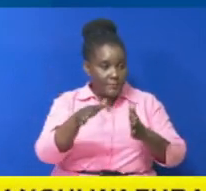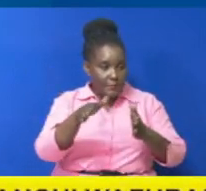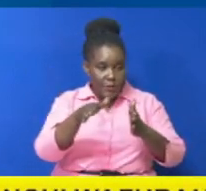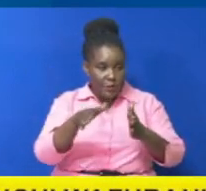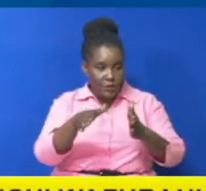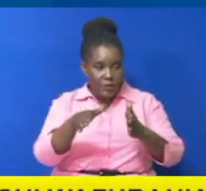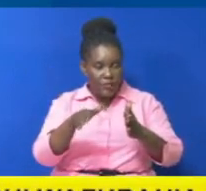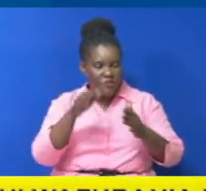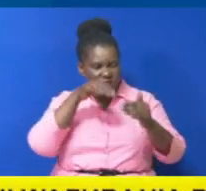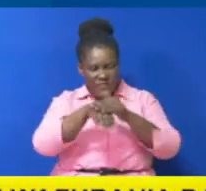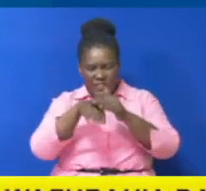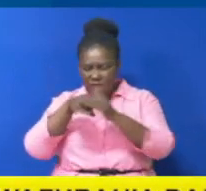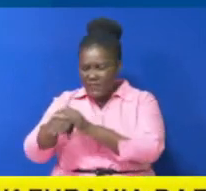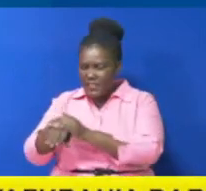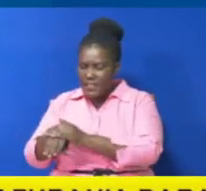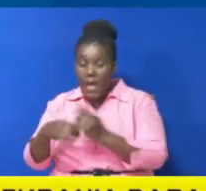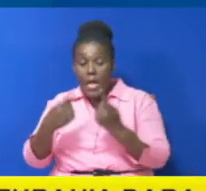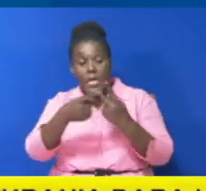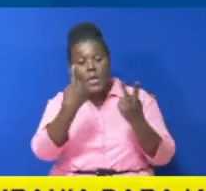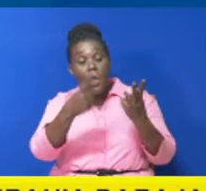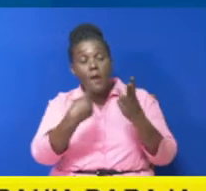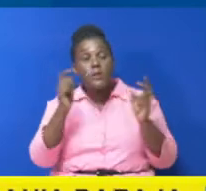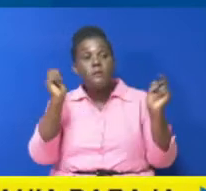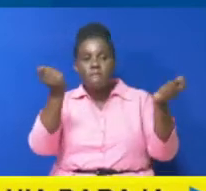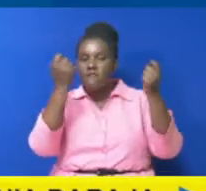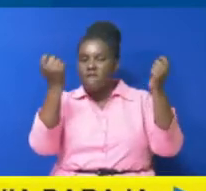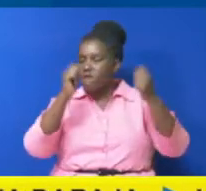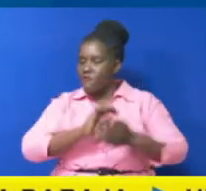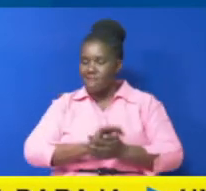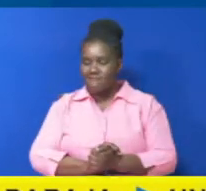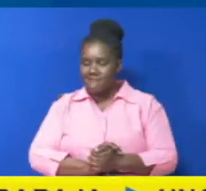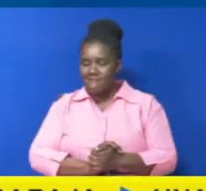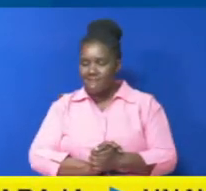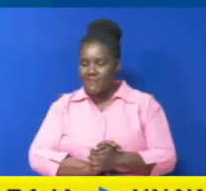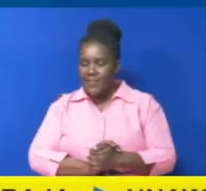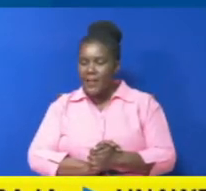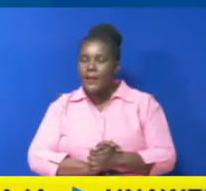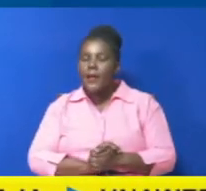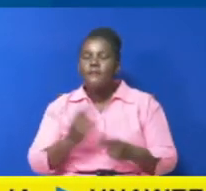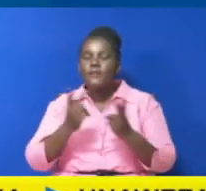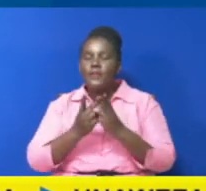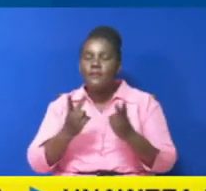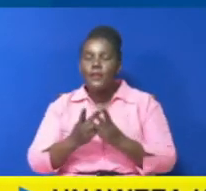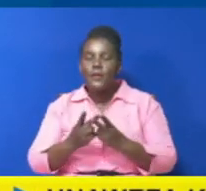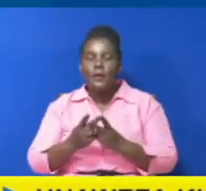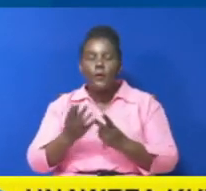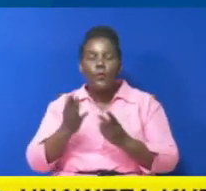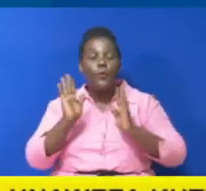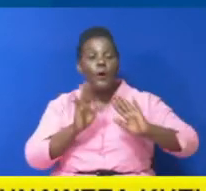za mifugo kwa makarani wakati wa zoezi la kuhesabiwa, na hivyo waondokane na dhana ya kutozwa